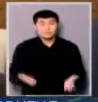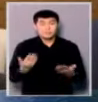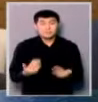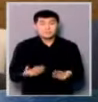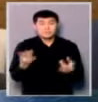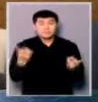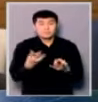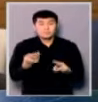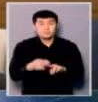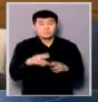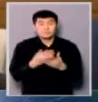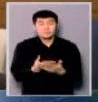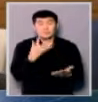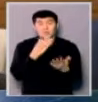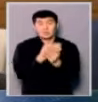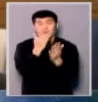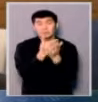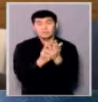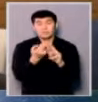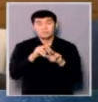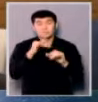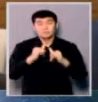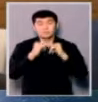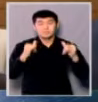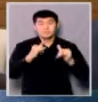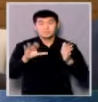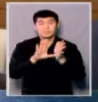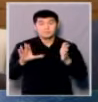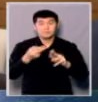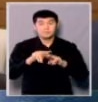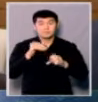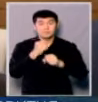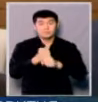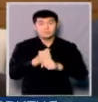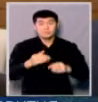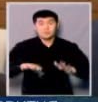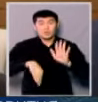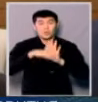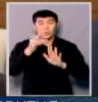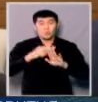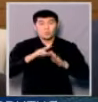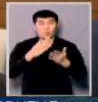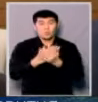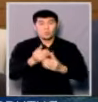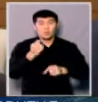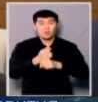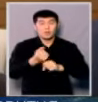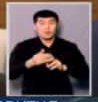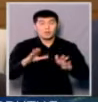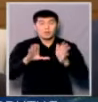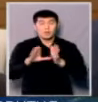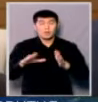считаем необходимым разработать национальный проект развития электроэнергетической отрасли с целью улучшения ситуации в электроэнергетике и